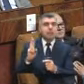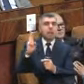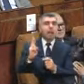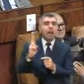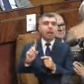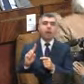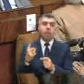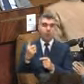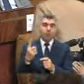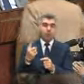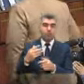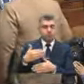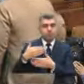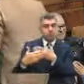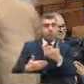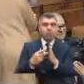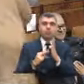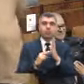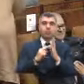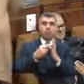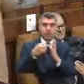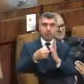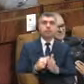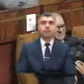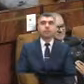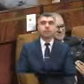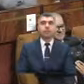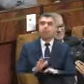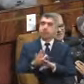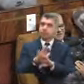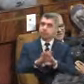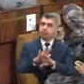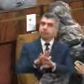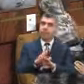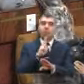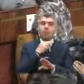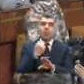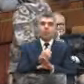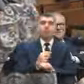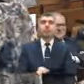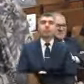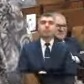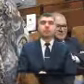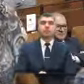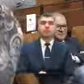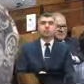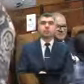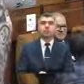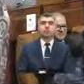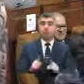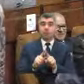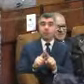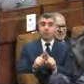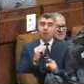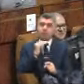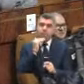إذا بالتالي كنقول بأنه كنطالب أنا كنلتمس من الحكومة توسيع أو السرعة في